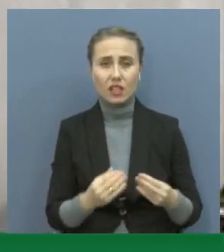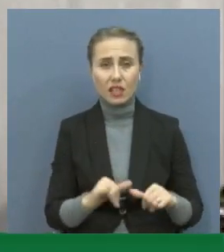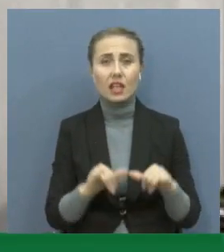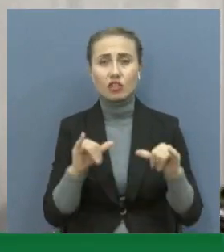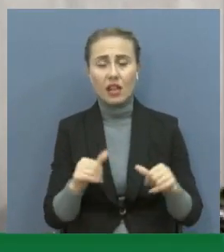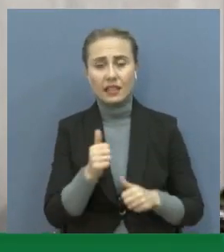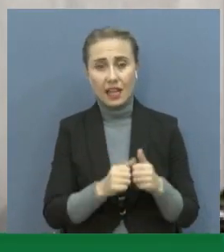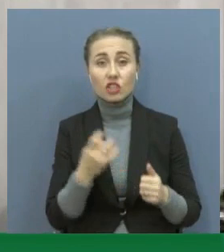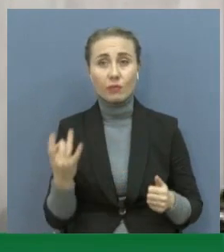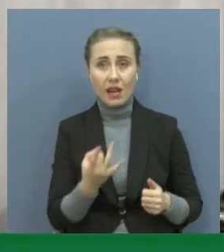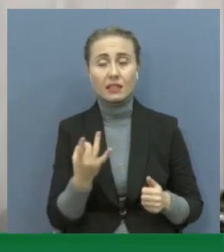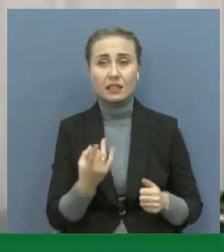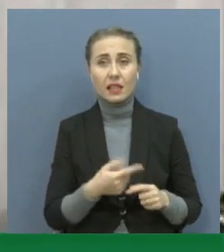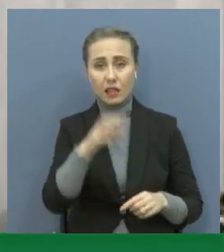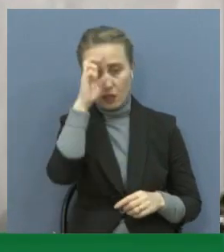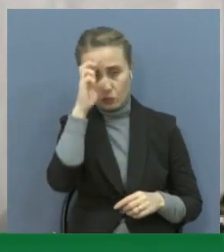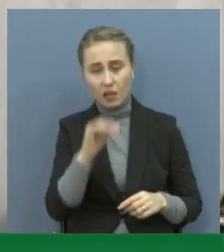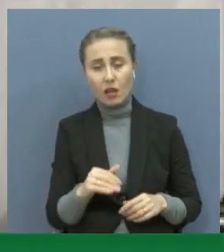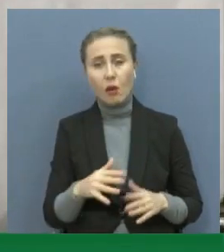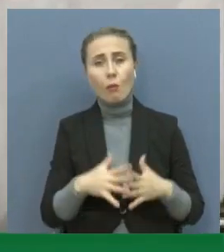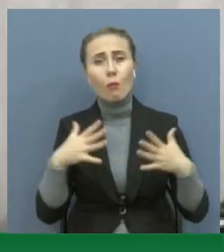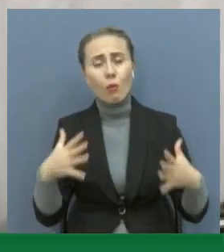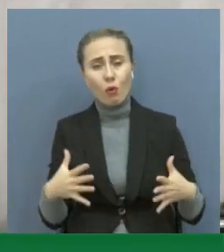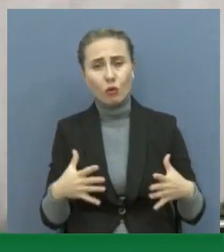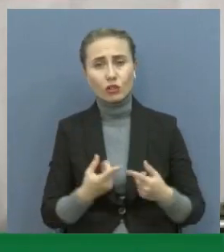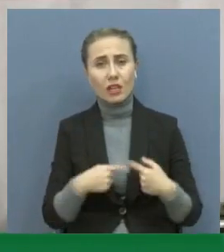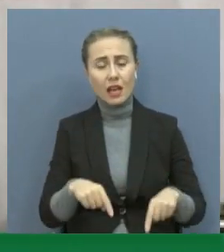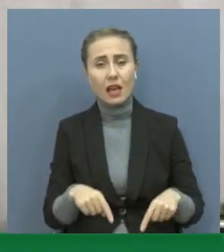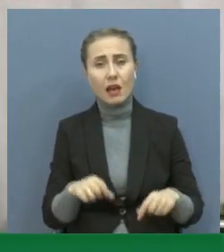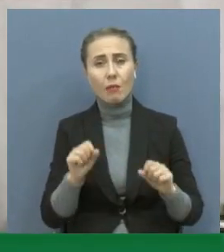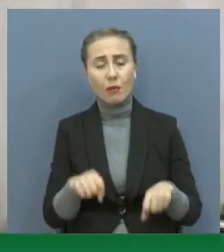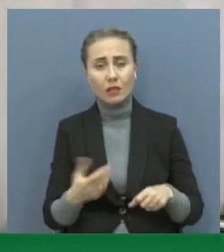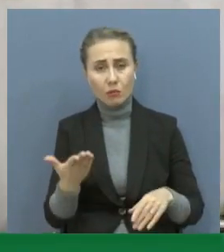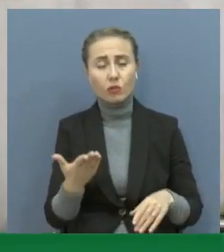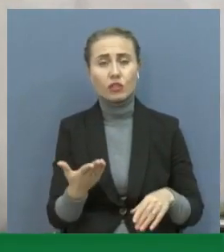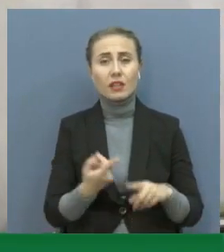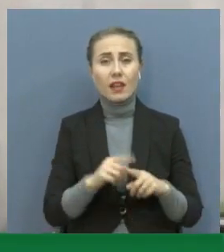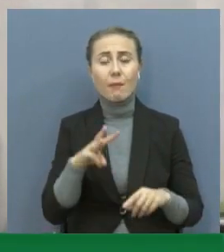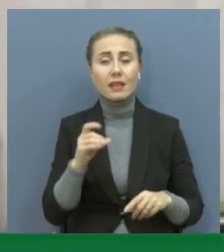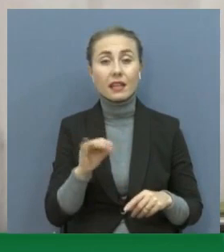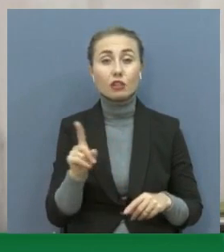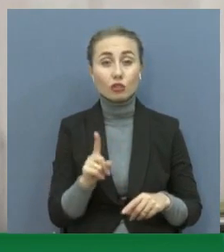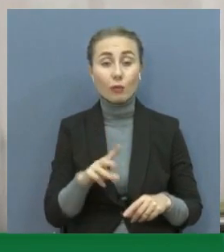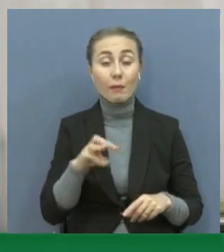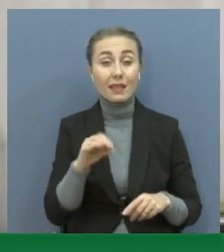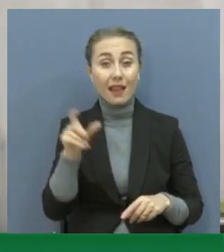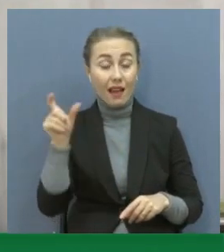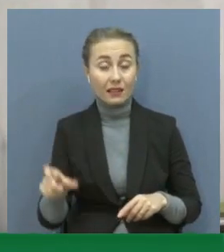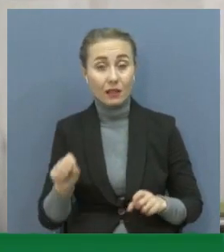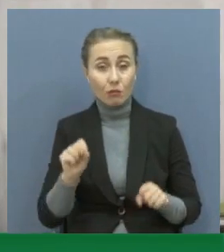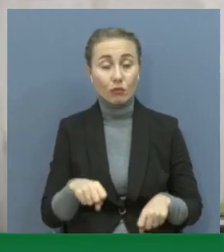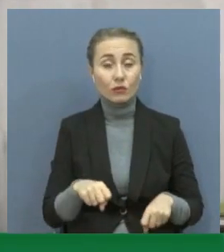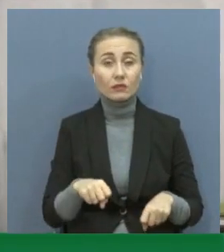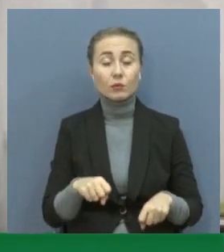разом. Государство все больше и больше расширяет круг полномочий медиатора для того, чтобы медиатор имел